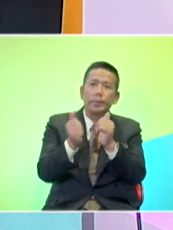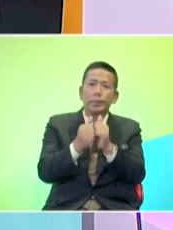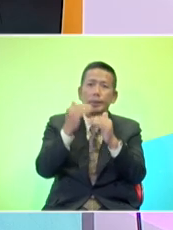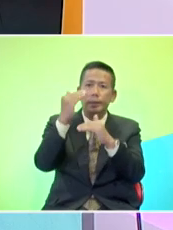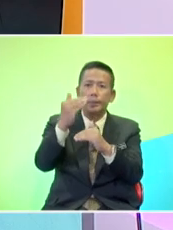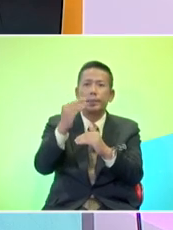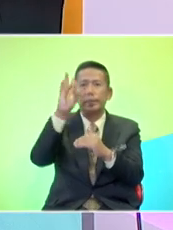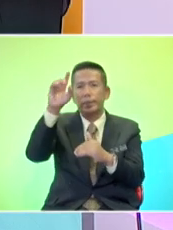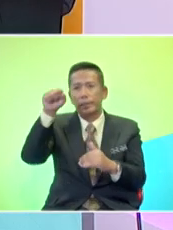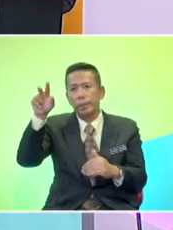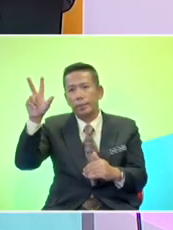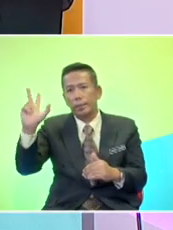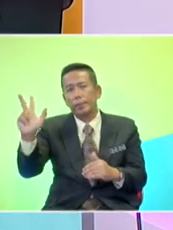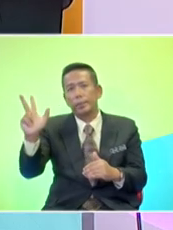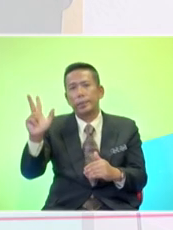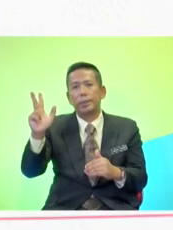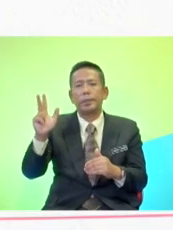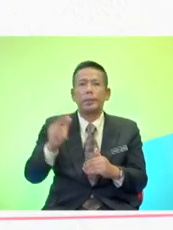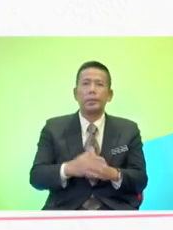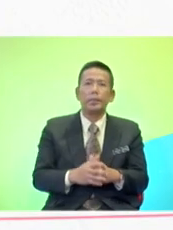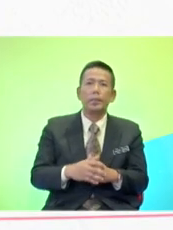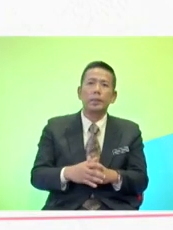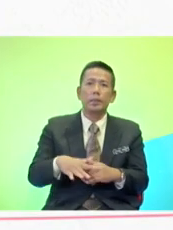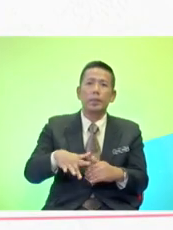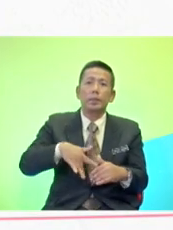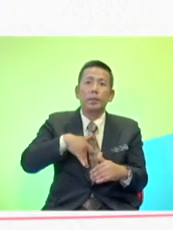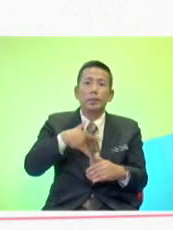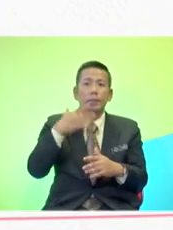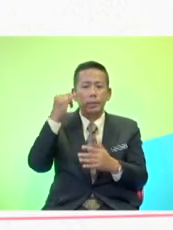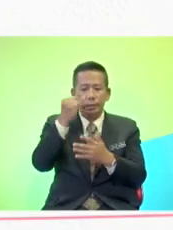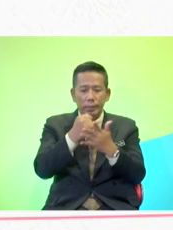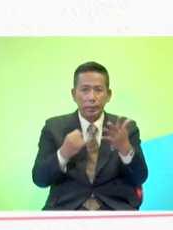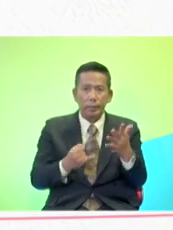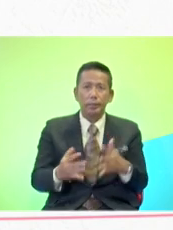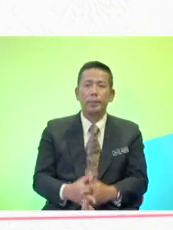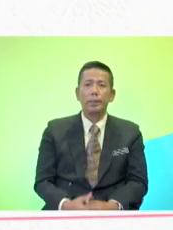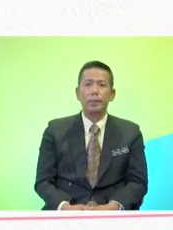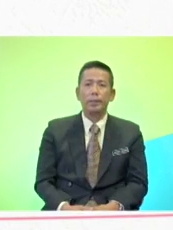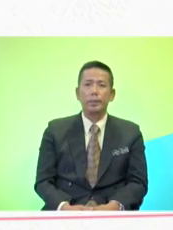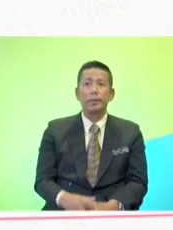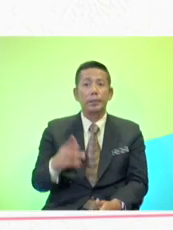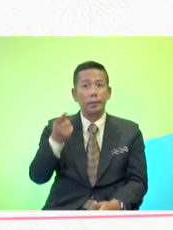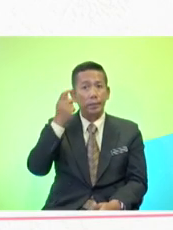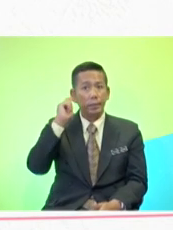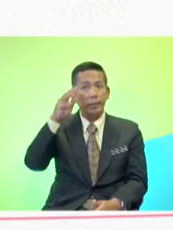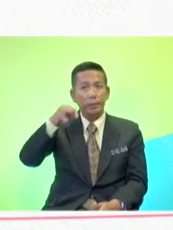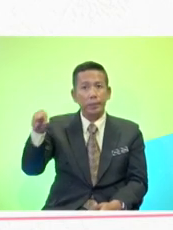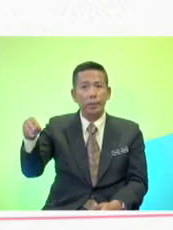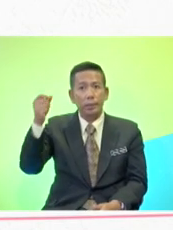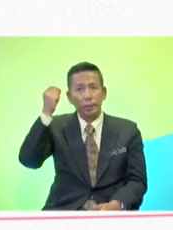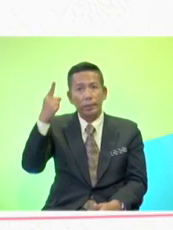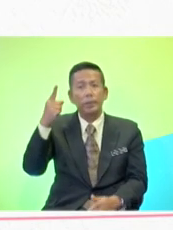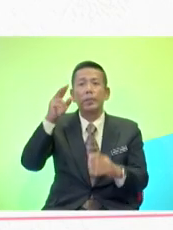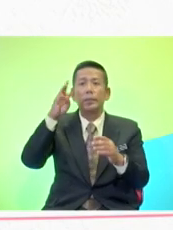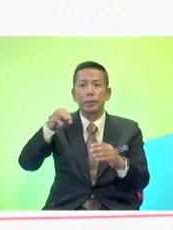7 poin 3 yaitu experience ini dalam seni ukiran tadi kita murid dan paham ke murid gak boleh